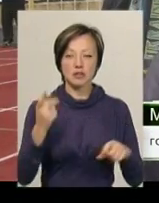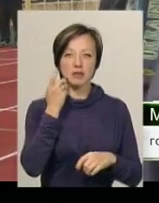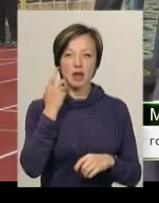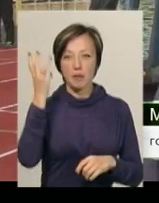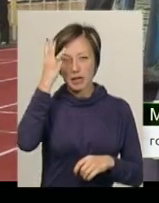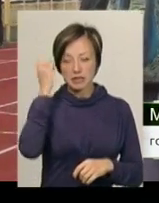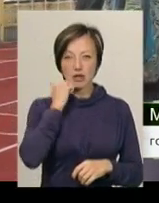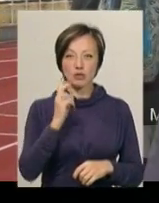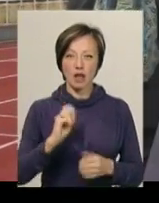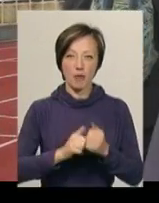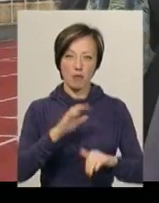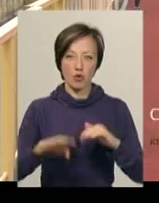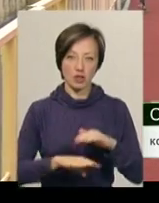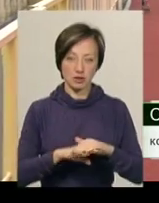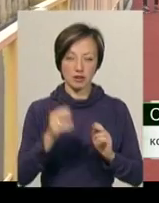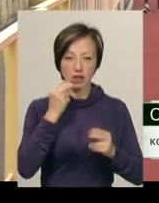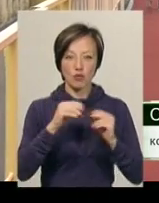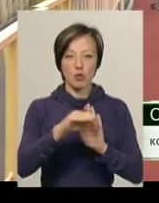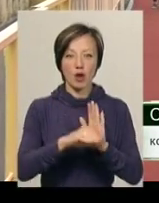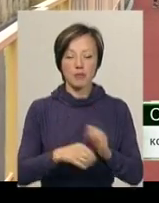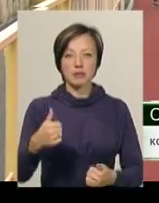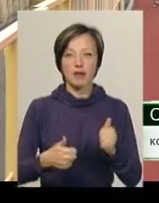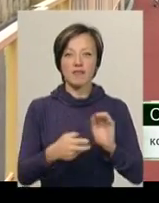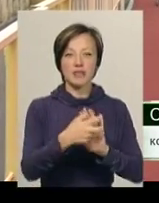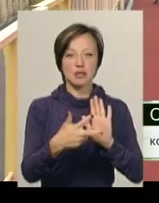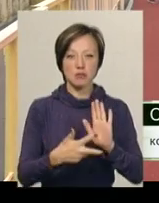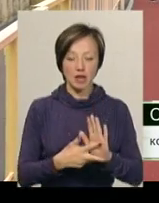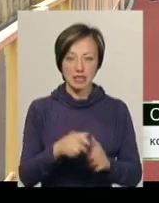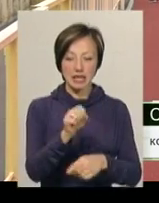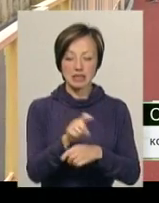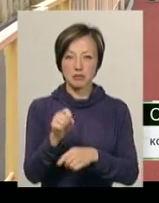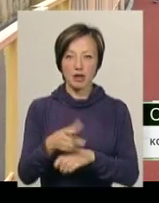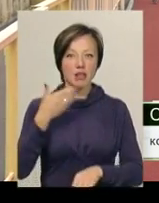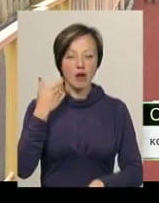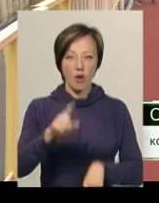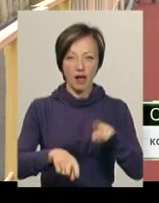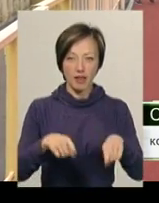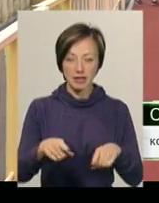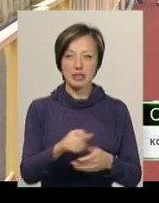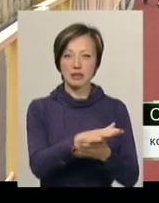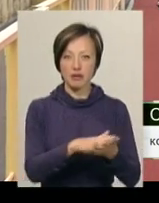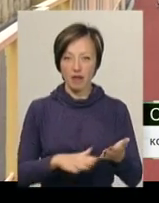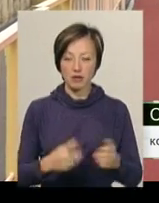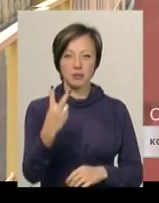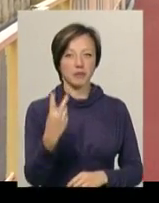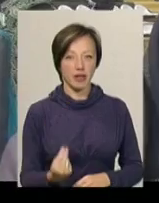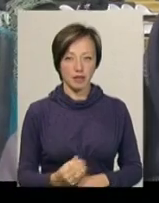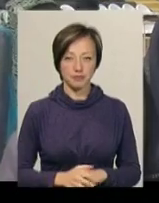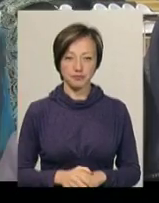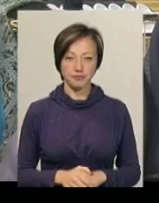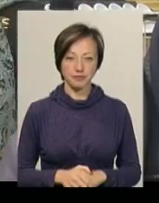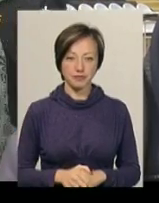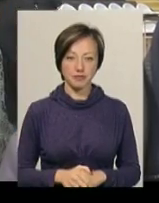Староконстантинов і Кам'янець-Подільський. У програмі змагань 18 дисциплін легкої атлетики, і триватимуть вони 2 дні.